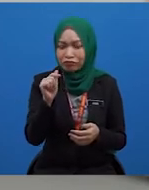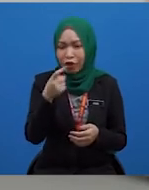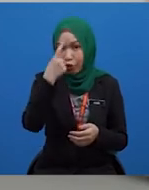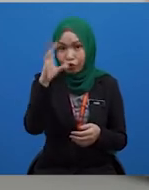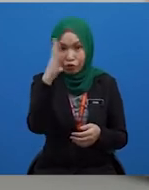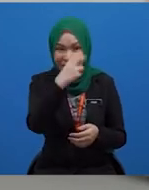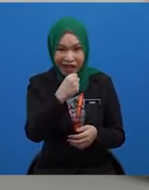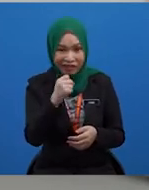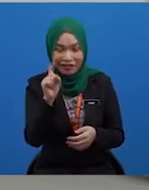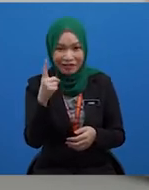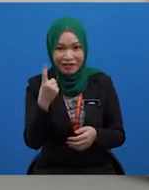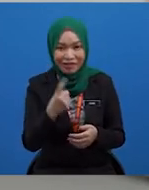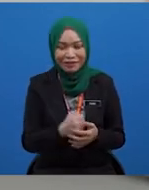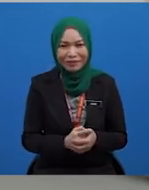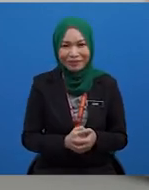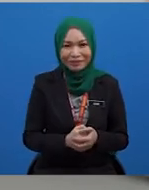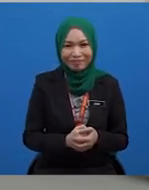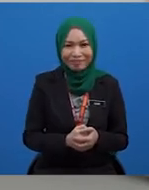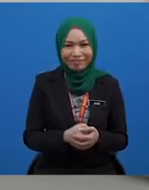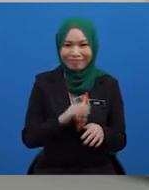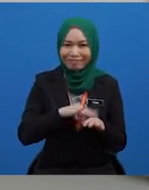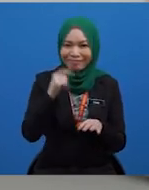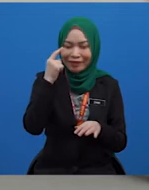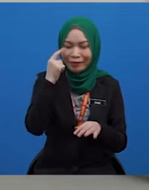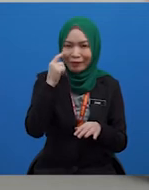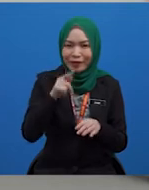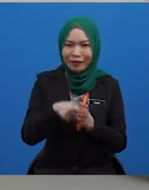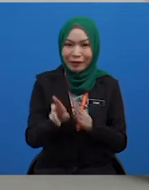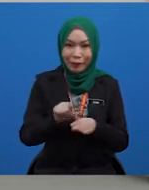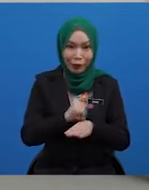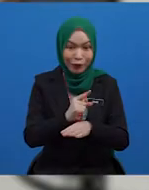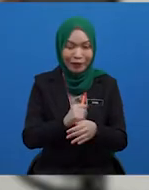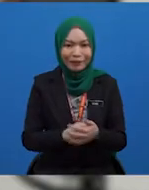kecantikan sewenang-wenangnya pada mata pengguna.